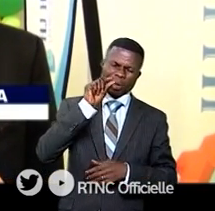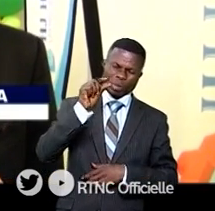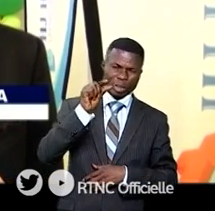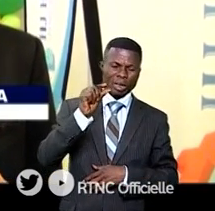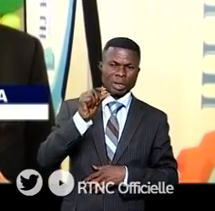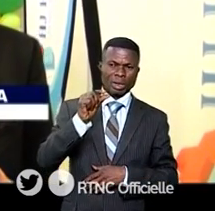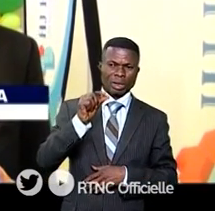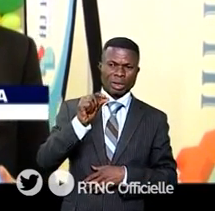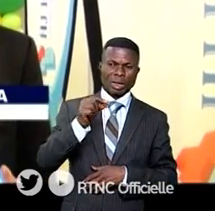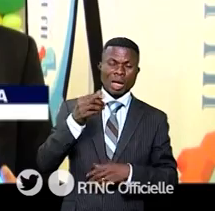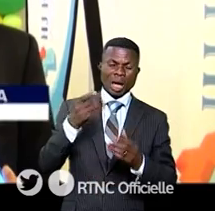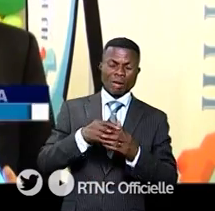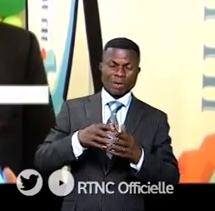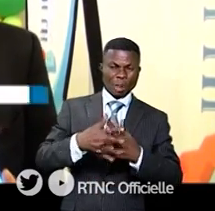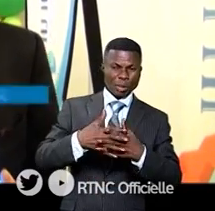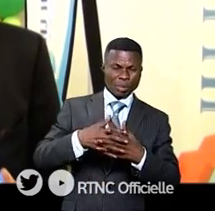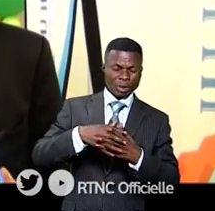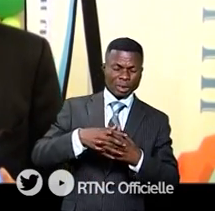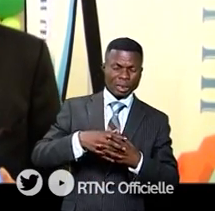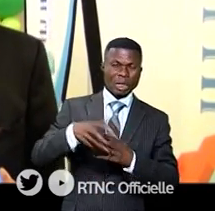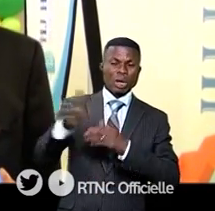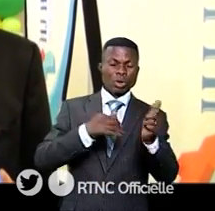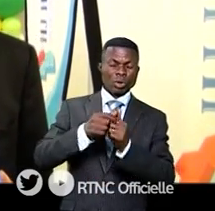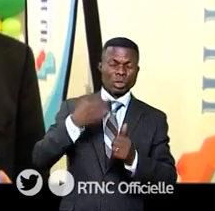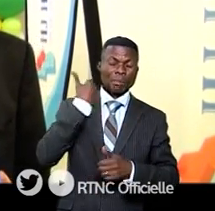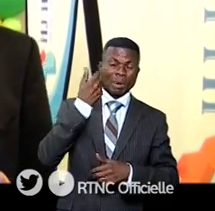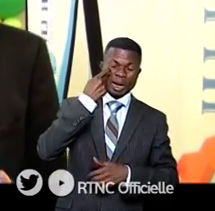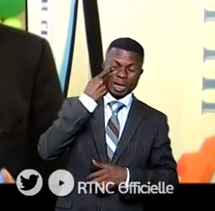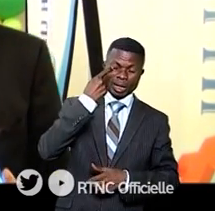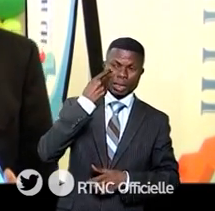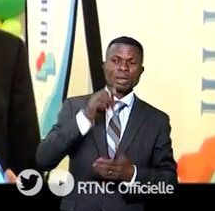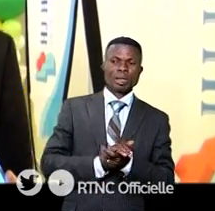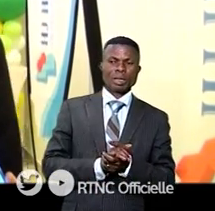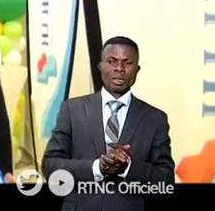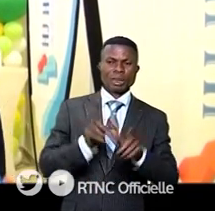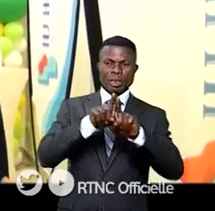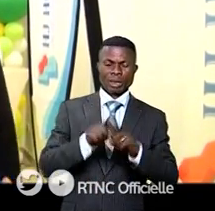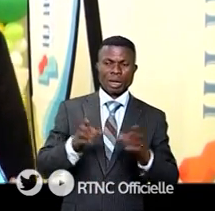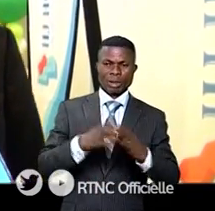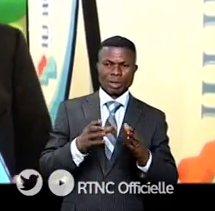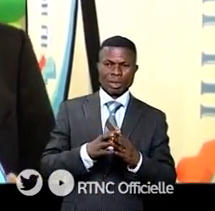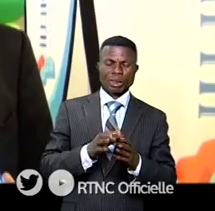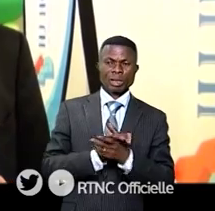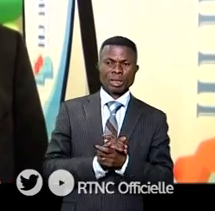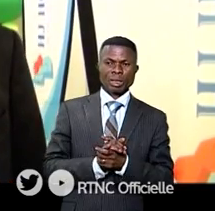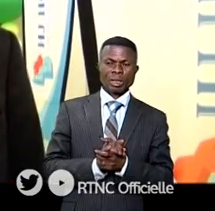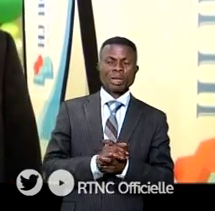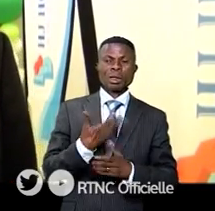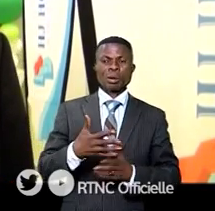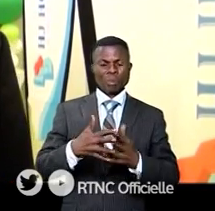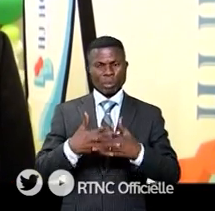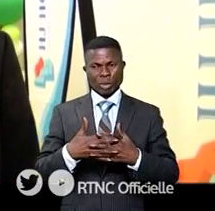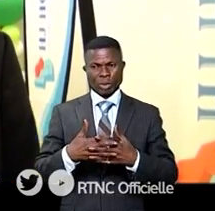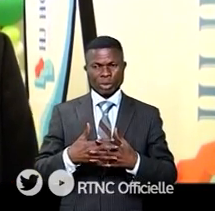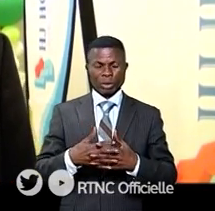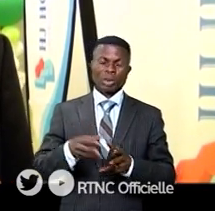et à l'aide des ultrasons, on détruit la cataracte et avec des lentilles pliables que